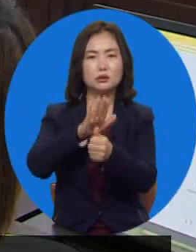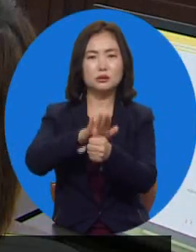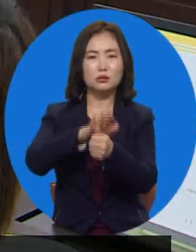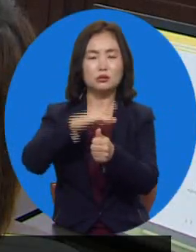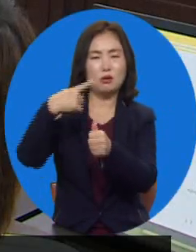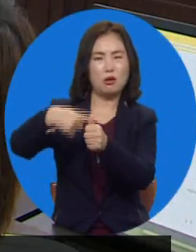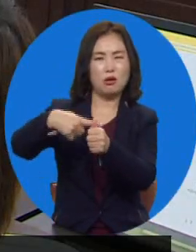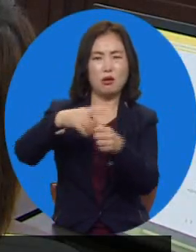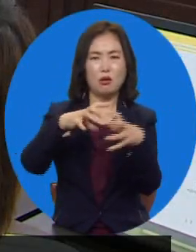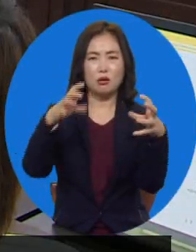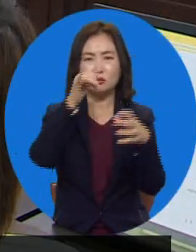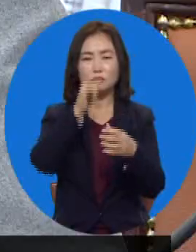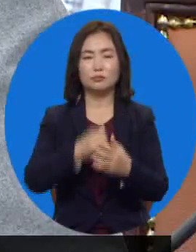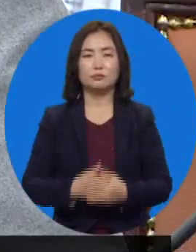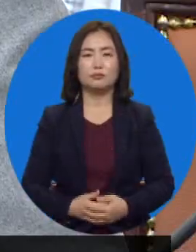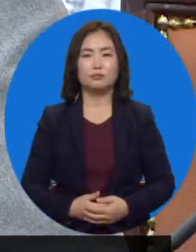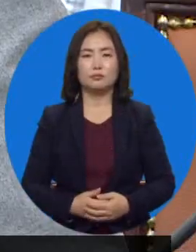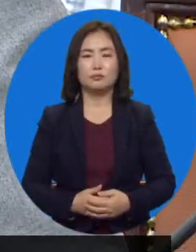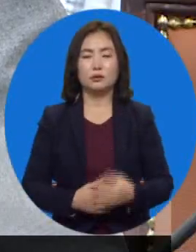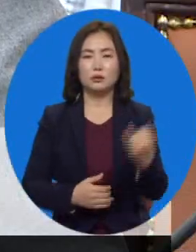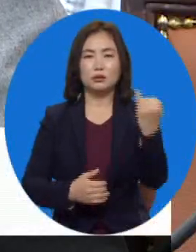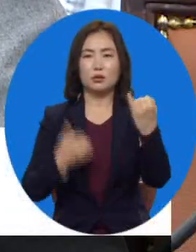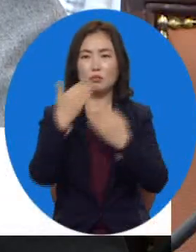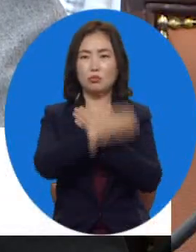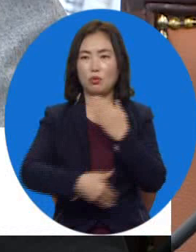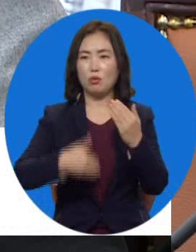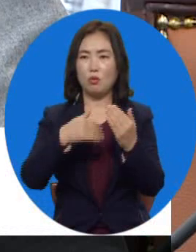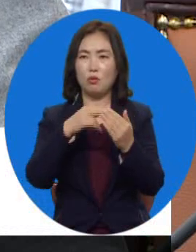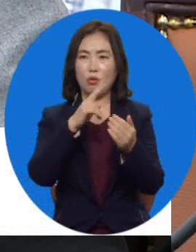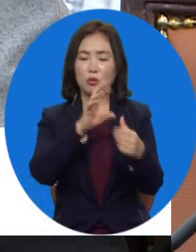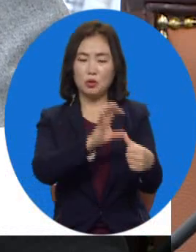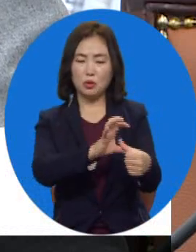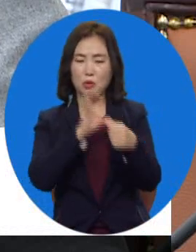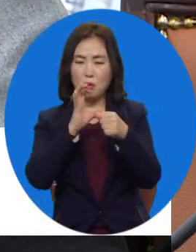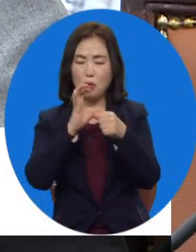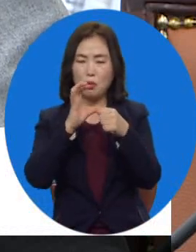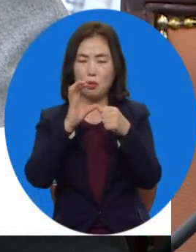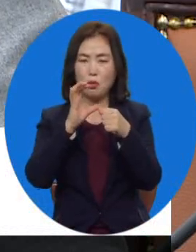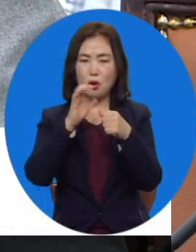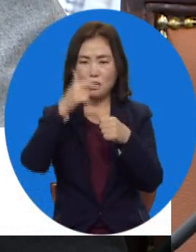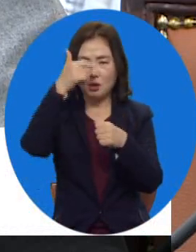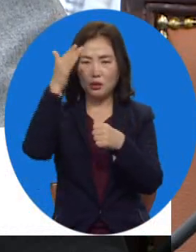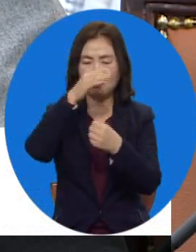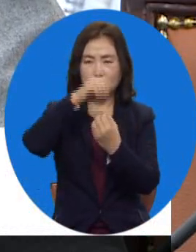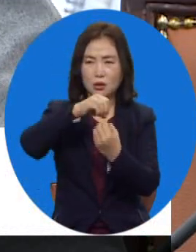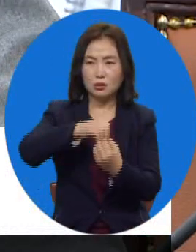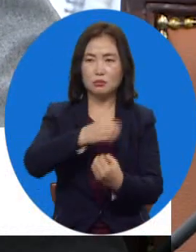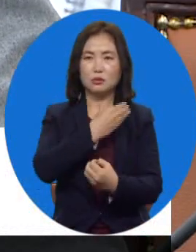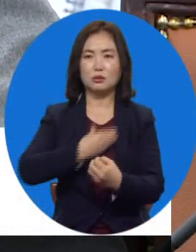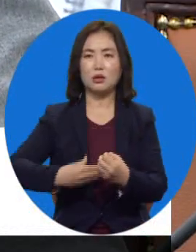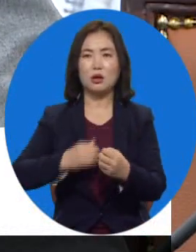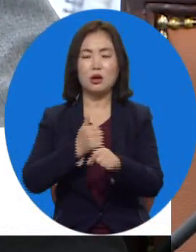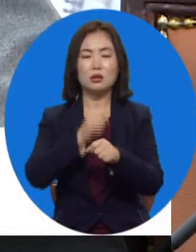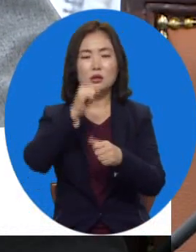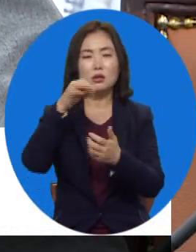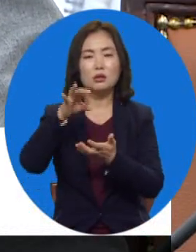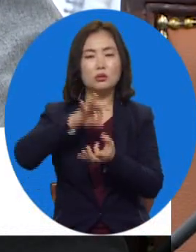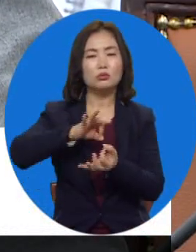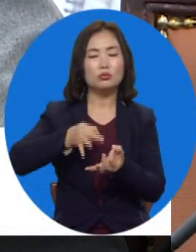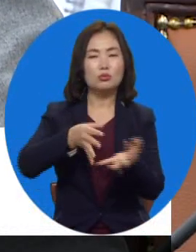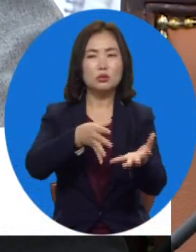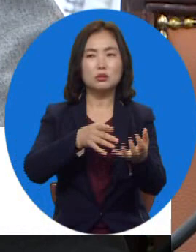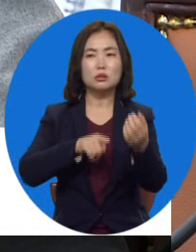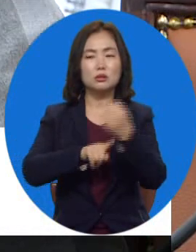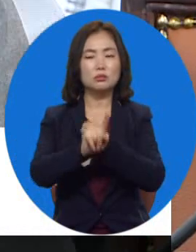질타를 받았습니다 글쓴이 몸을 섞어 많은 그냥 전형적인 예가 위 이제 네 여기 예상외 주입해야